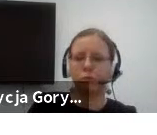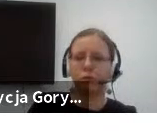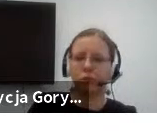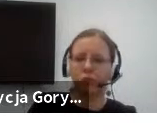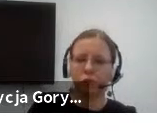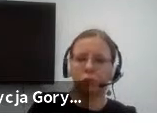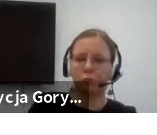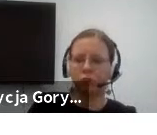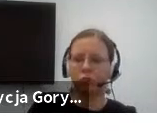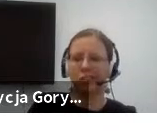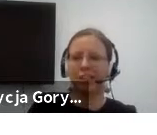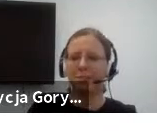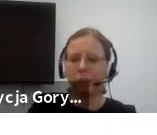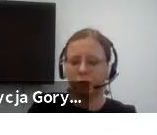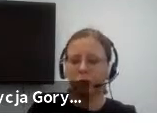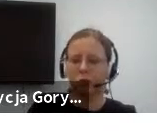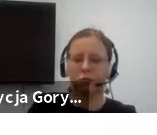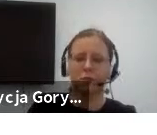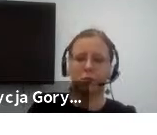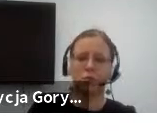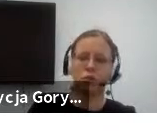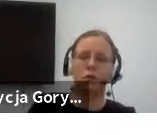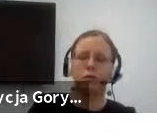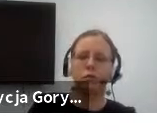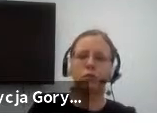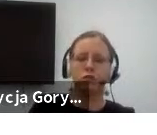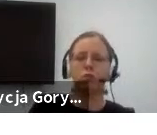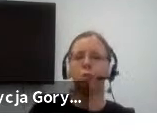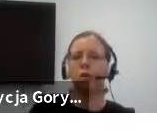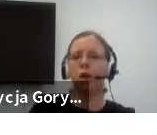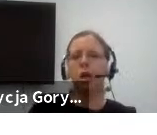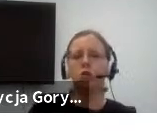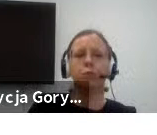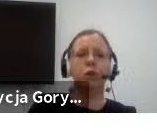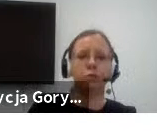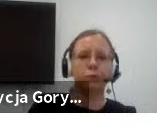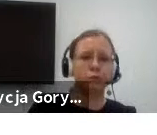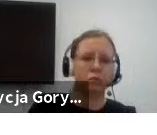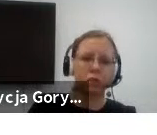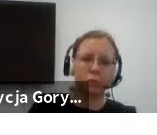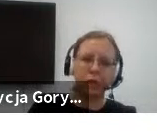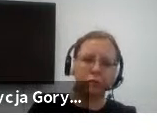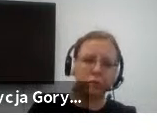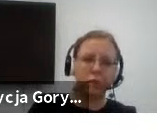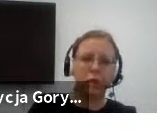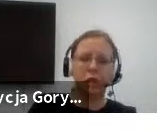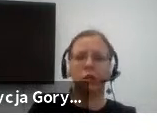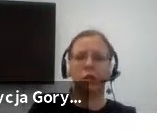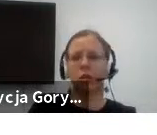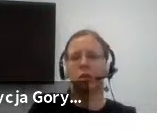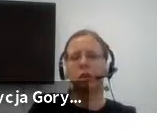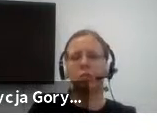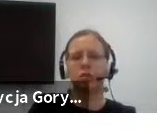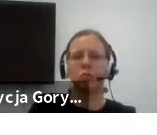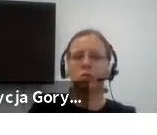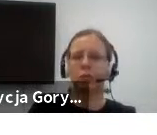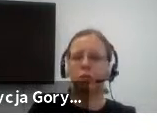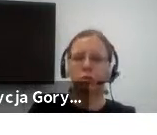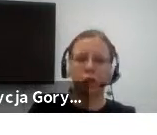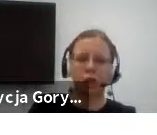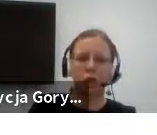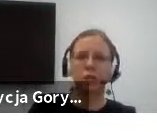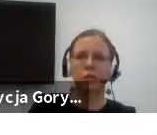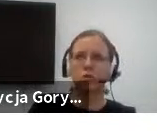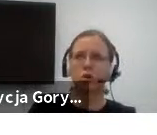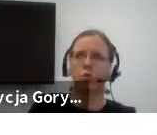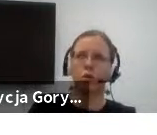ci, którzy byli pierwszymi przeciwnikami kiedyś cyfryzacji uczelni, w tej chwili są ich są pierwszym po prostu tak naprawdę, pierwszymi osobami,